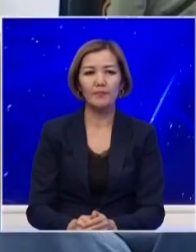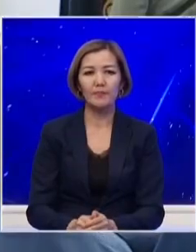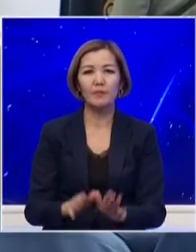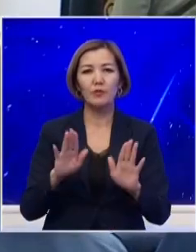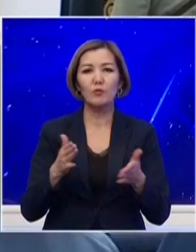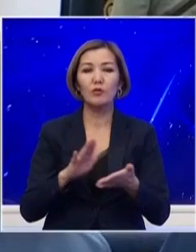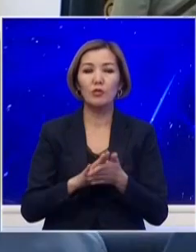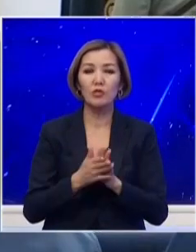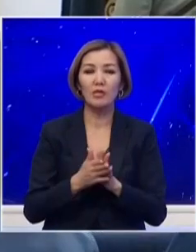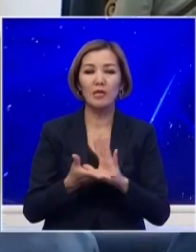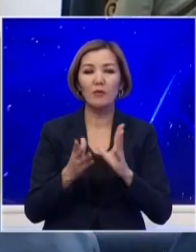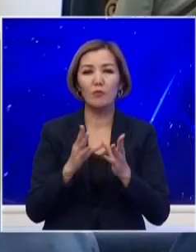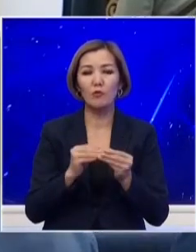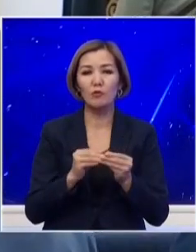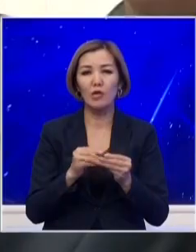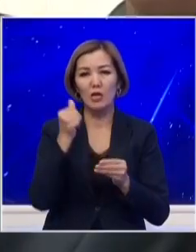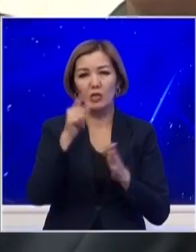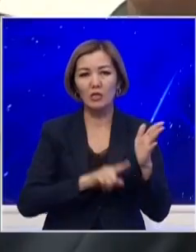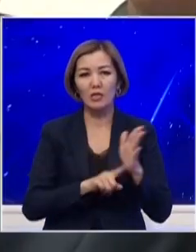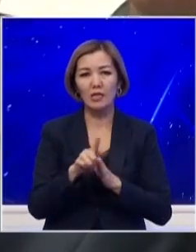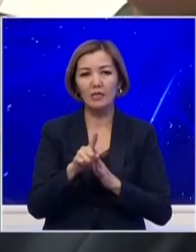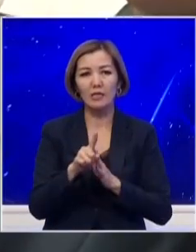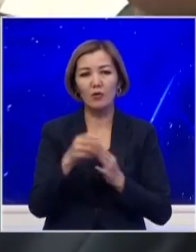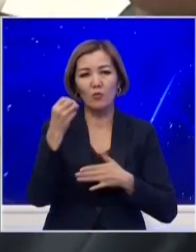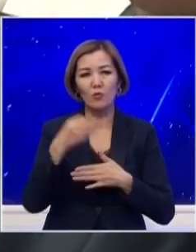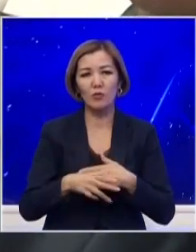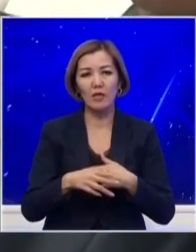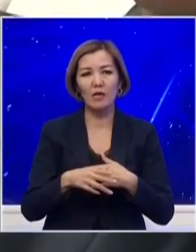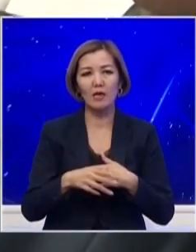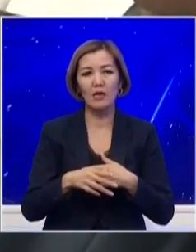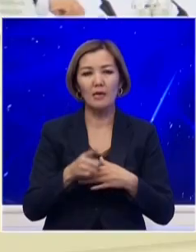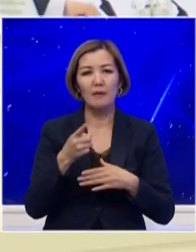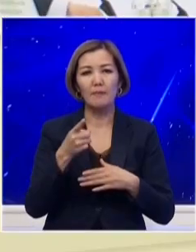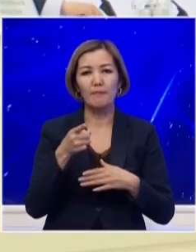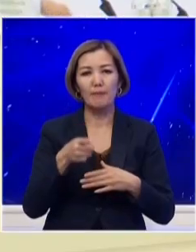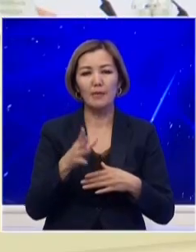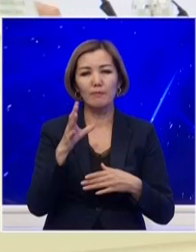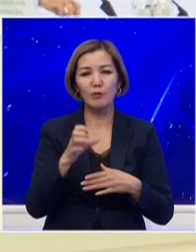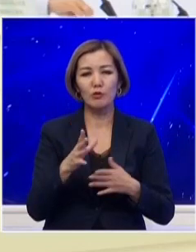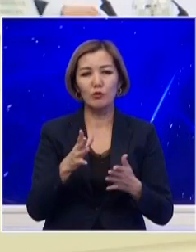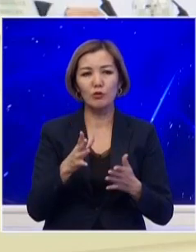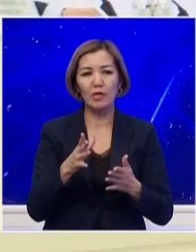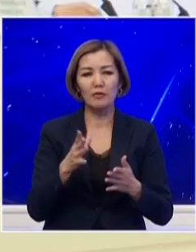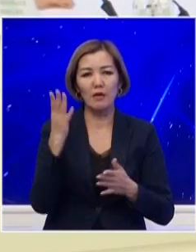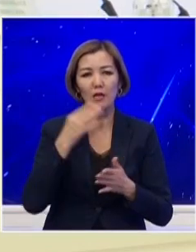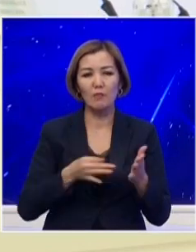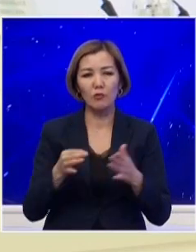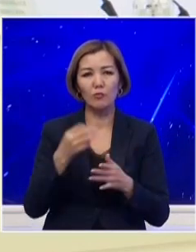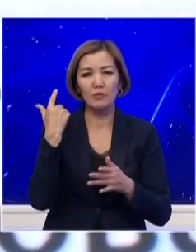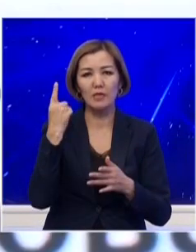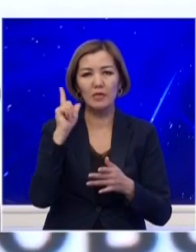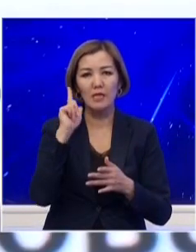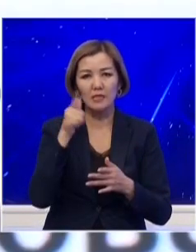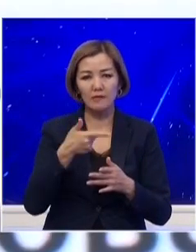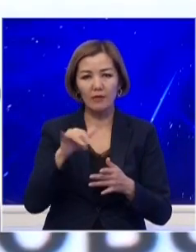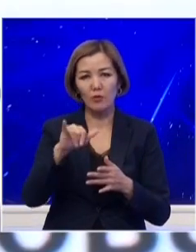Төтенше жағдай бойынша жыл басынан бері қол орталыққа 1,5 миллион қоңырау түсіпті, соның 700 мыңы Алматы облысынан. Демек, оқыс оқиғаның болу